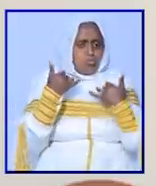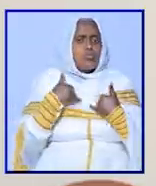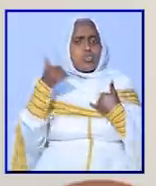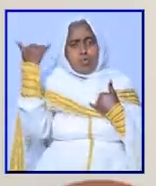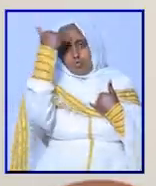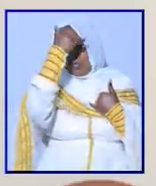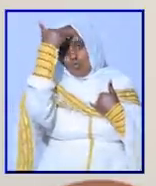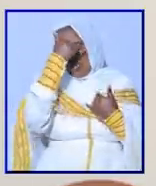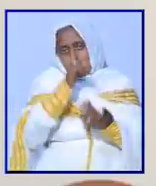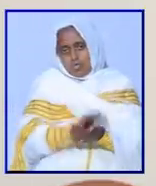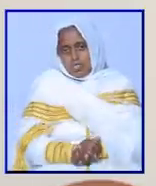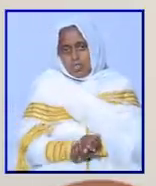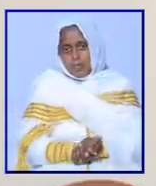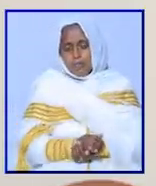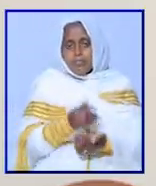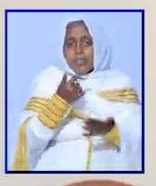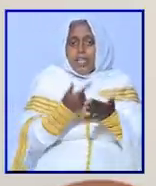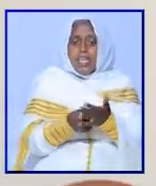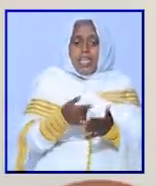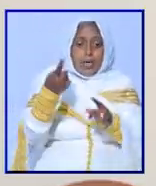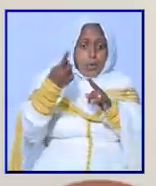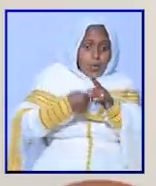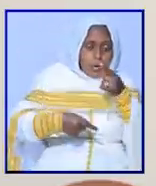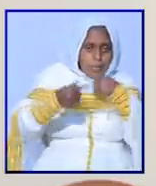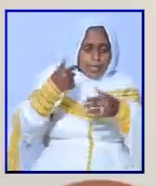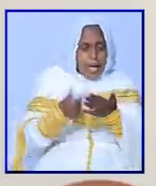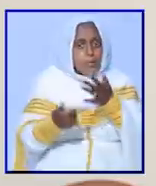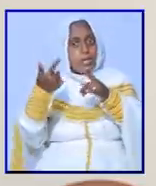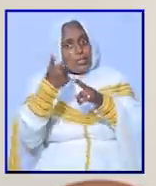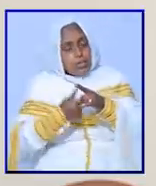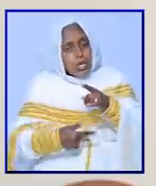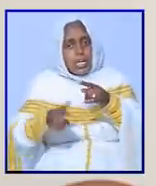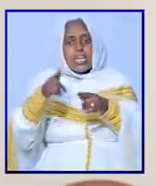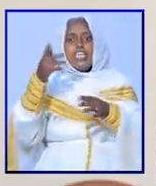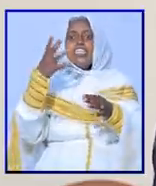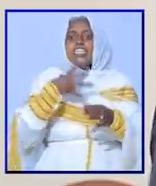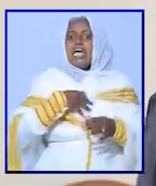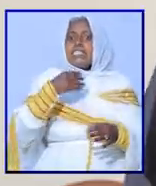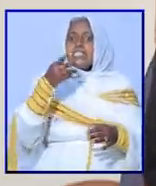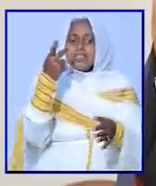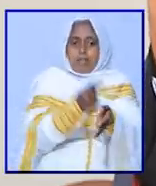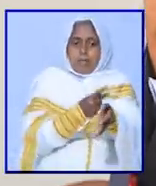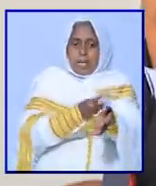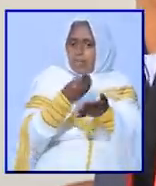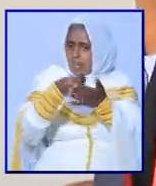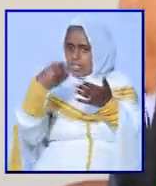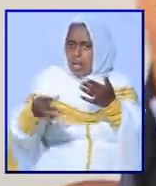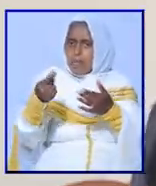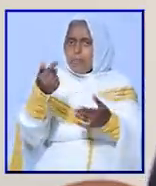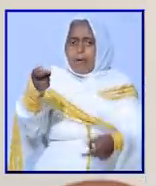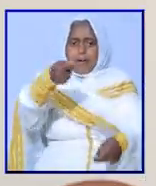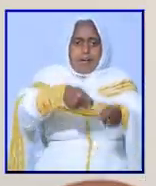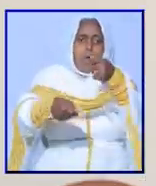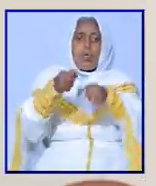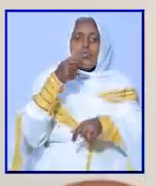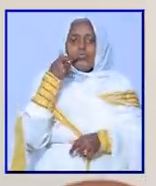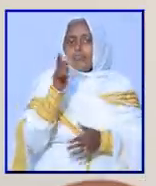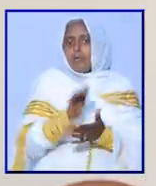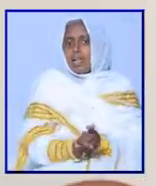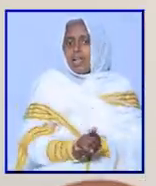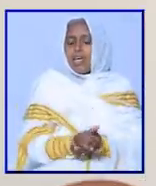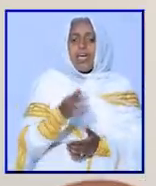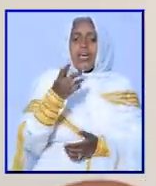እንደምታዩት ብዙዎች አሉ ሞኞች። ዳ ይሄ ወር መጣ በዚህ ወር ነጭ በግን ገዛለን አዋጡ ይባላል